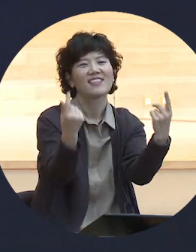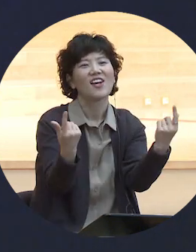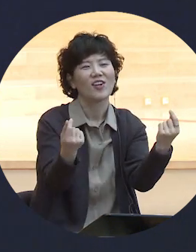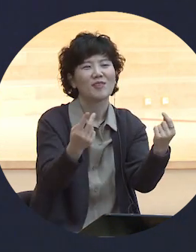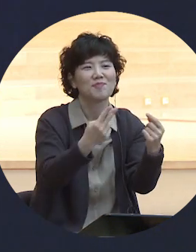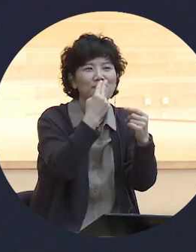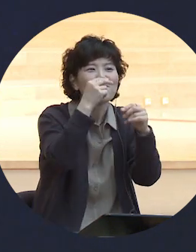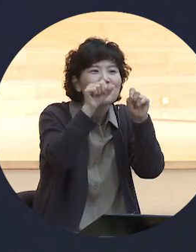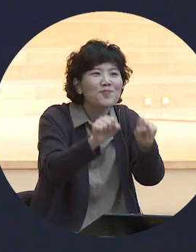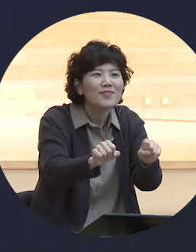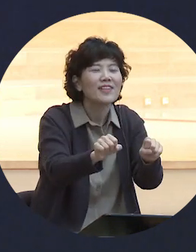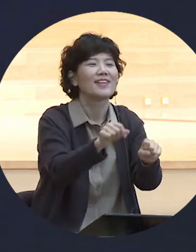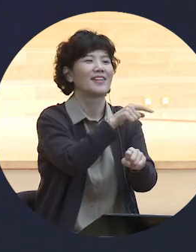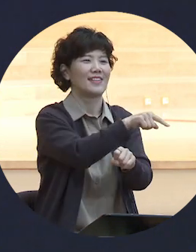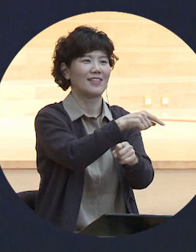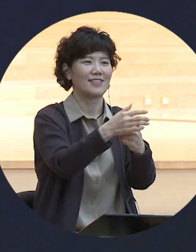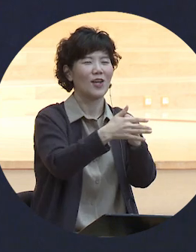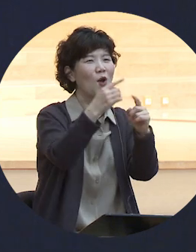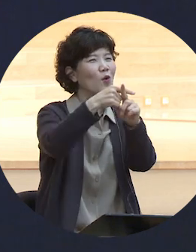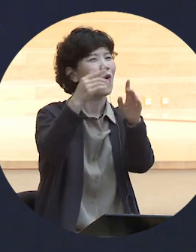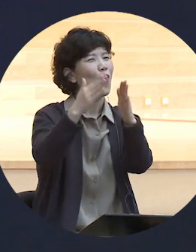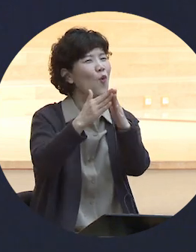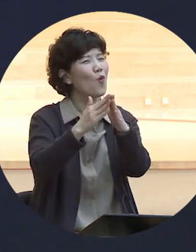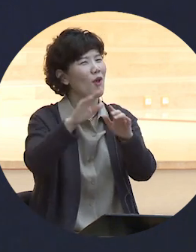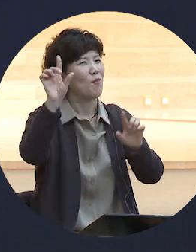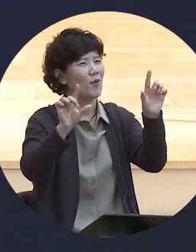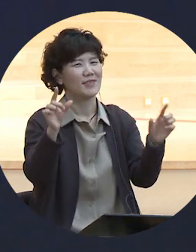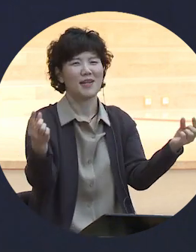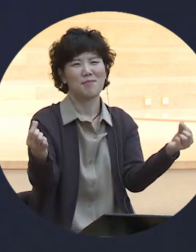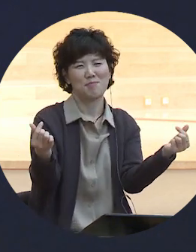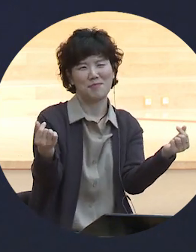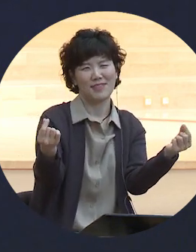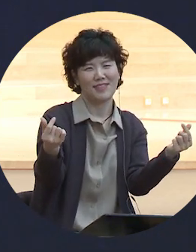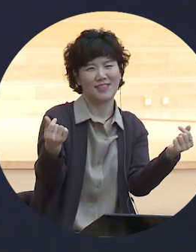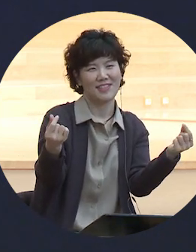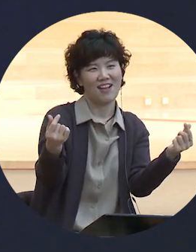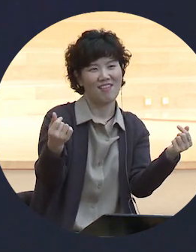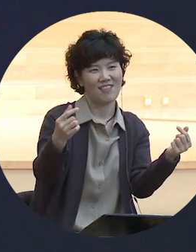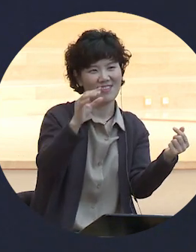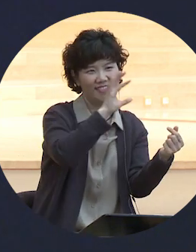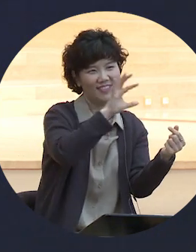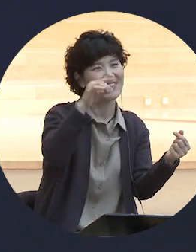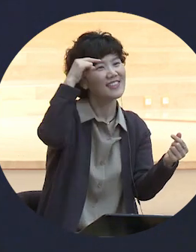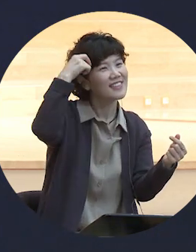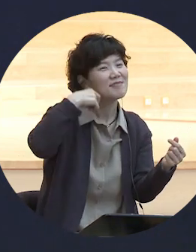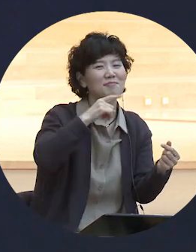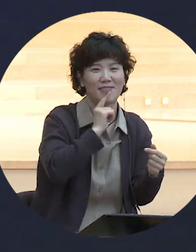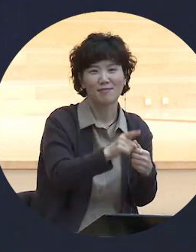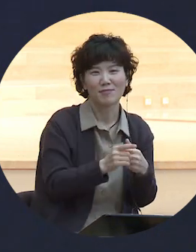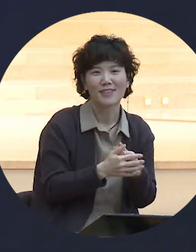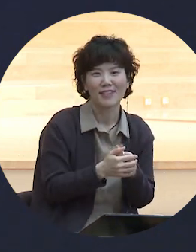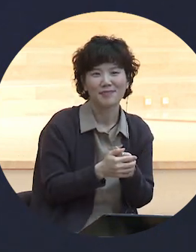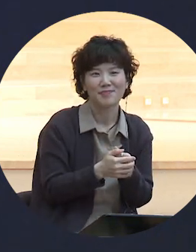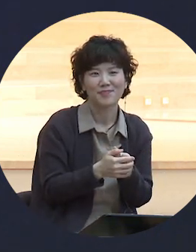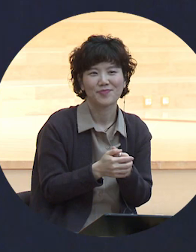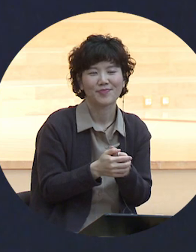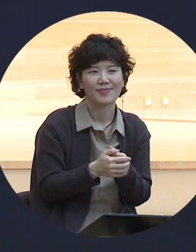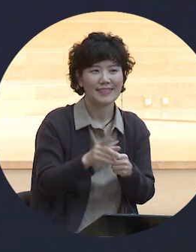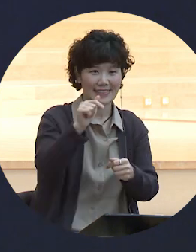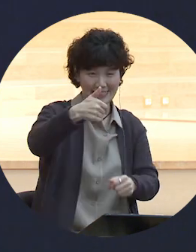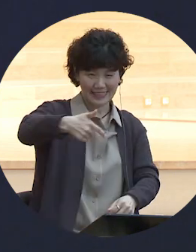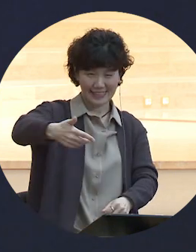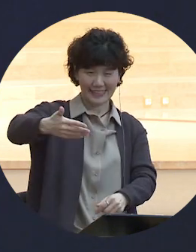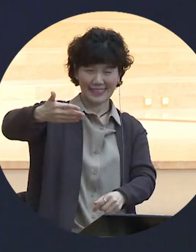살아있는 그 모습이 교회와 흡사 닮았다. 그런데 여러분 그 옛날에